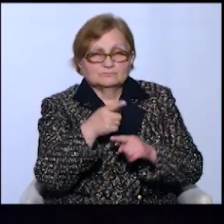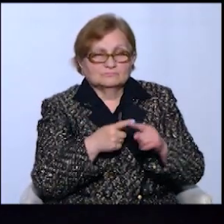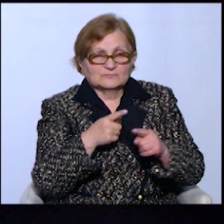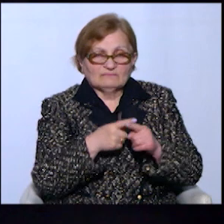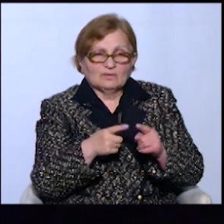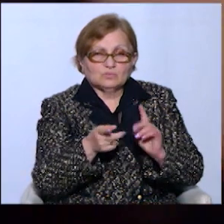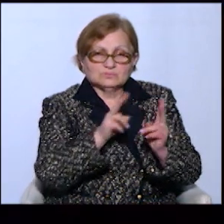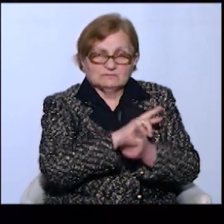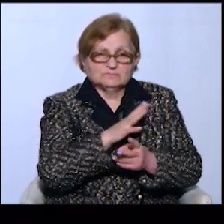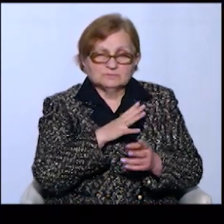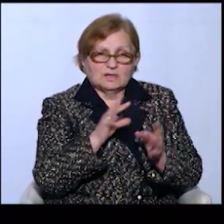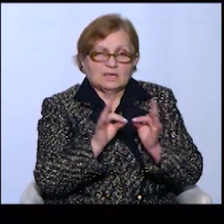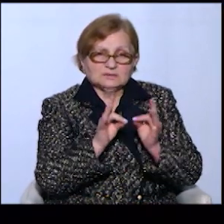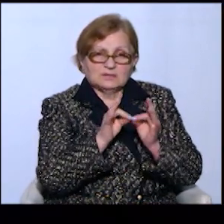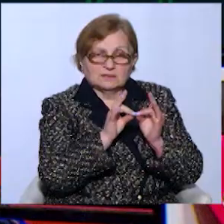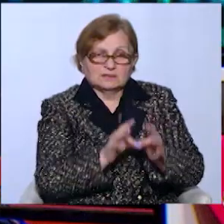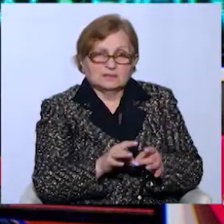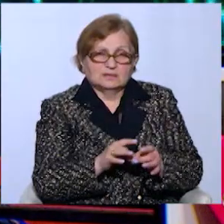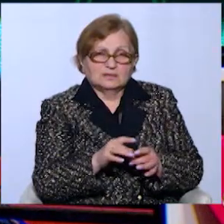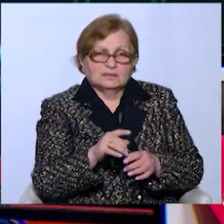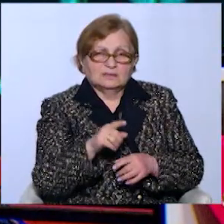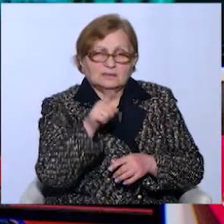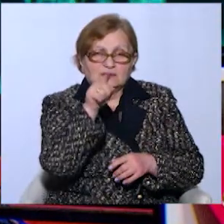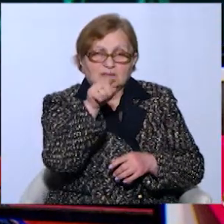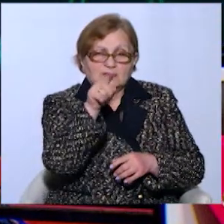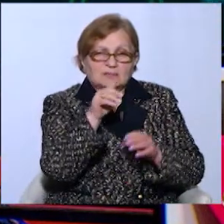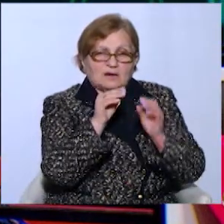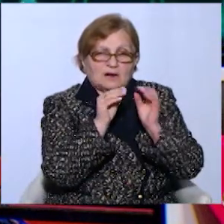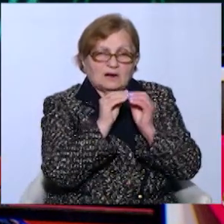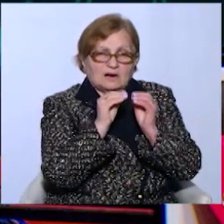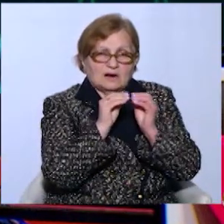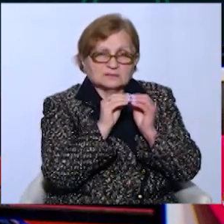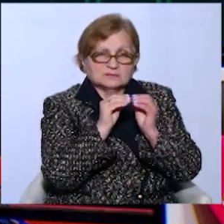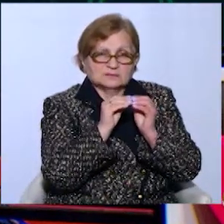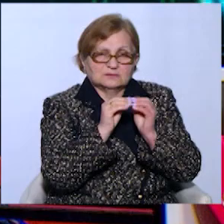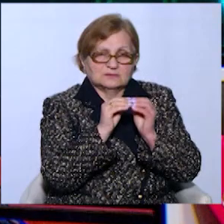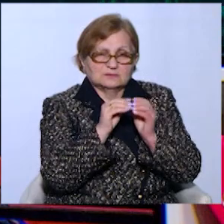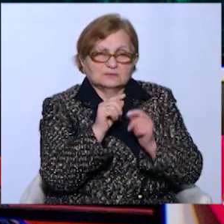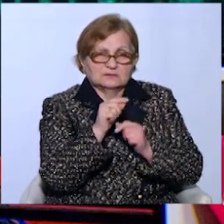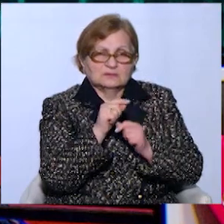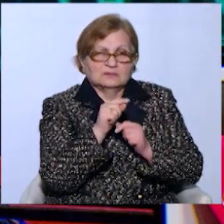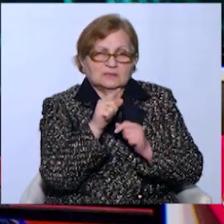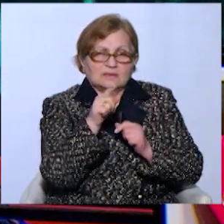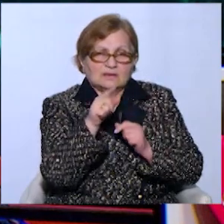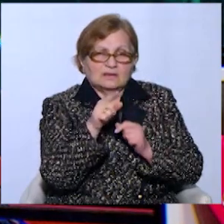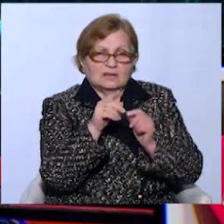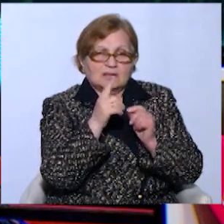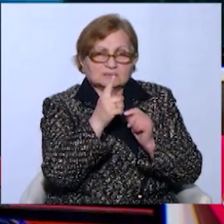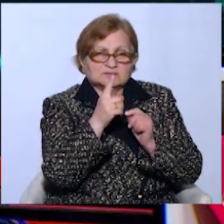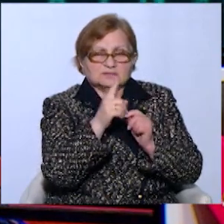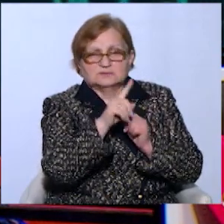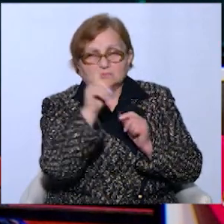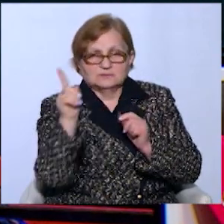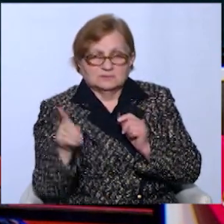10 ლარიანებად. აქ მოვიტანეთ 10 ცალი 10 ლარიანი, ანუ 10 ათეული, საიდანაც